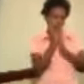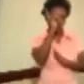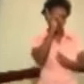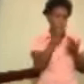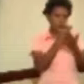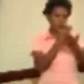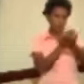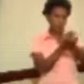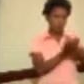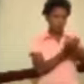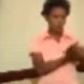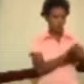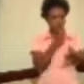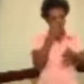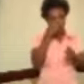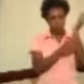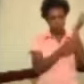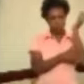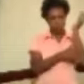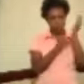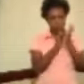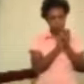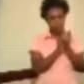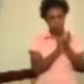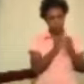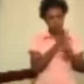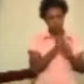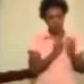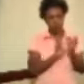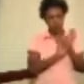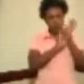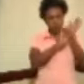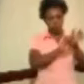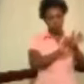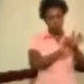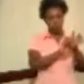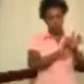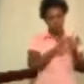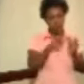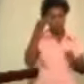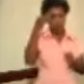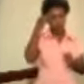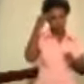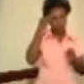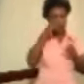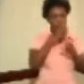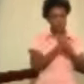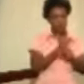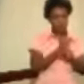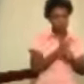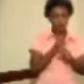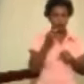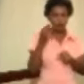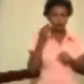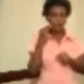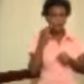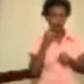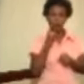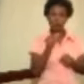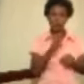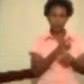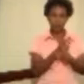souhaité, si Elisabeth le permet, que, exemple, M. Martelly prend, Mme Maniga va prendre. Dans le cadre de développement économique du pays, dans le cadre